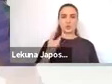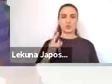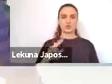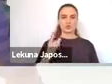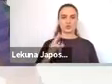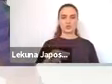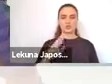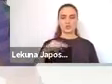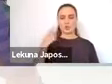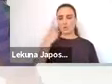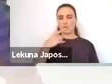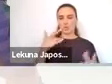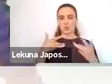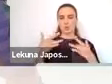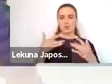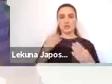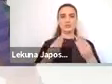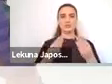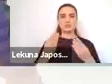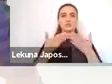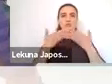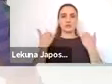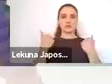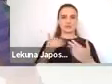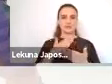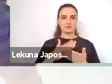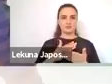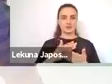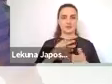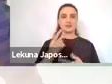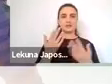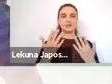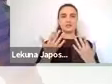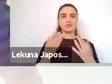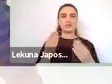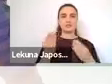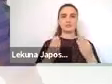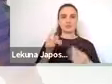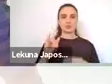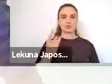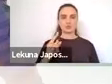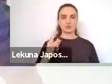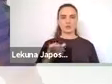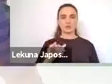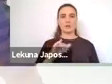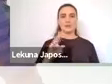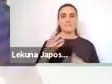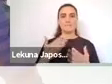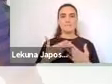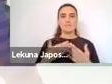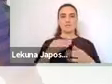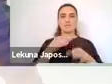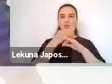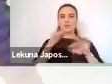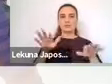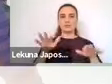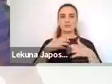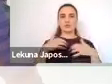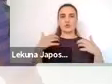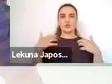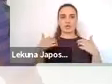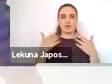როლური თამაშით ბევრად მარტივად გამოაქვს ან თითების თოჯინები, ან ნებისმიერ შეიძლება